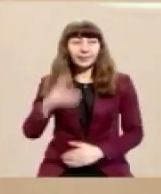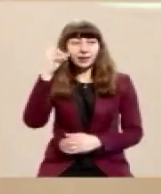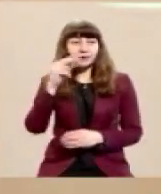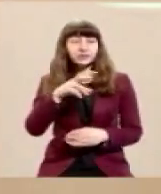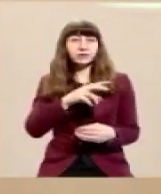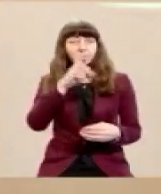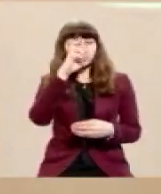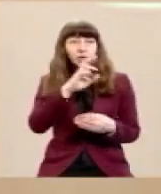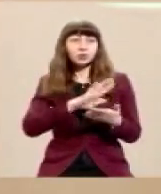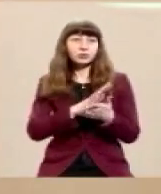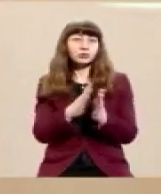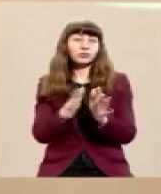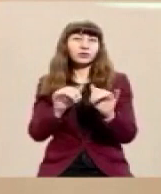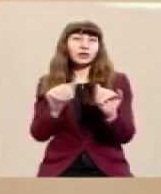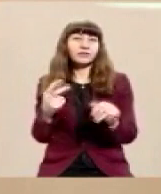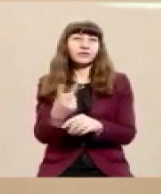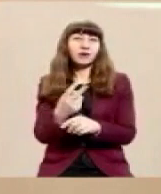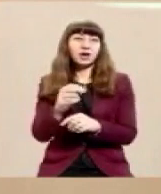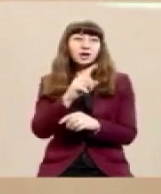раза. За прошлый год оказано